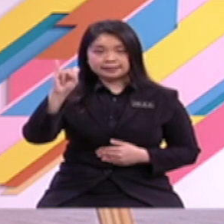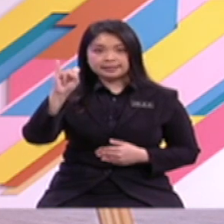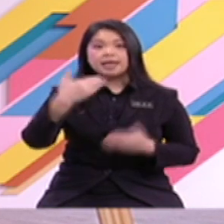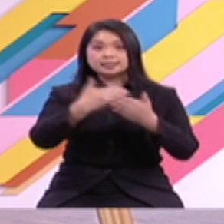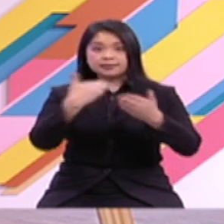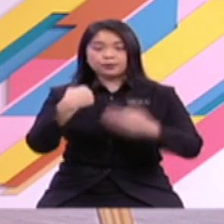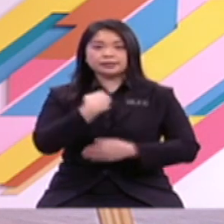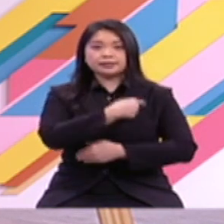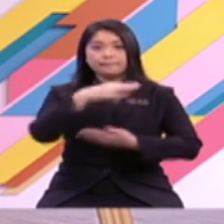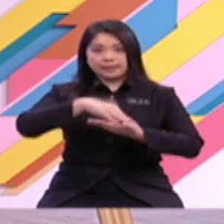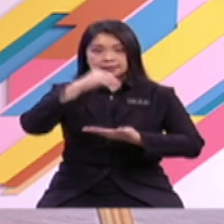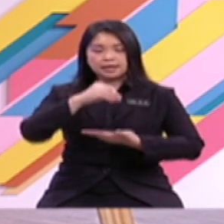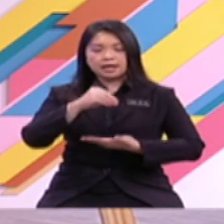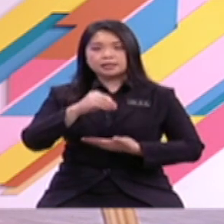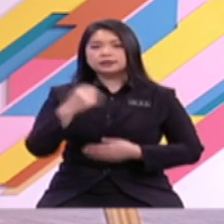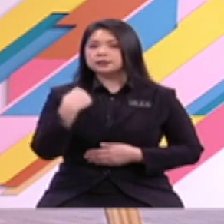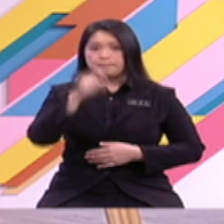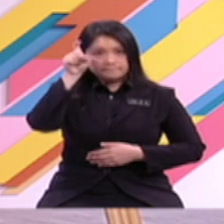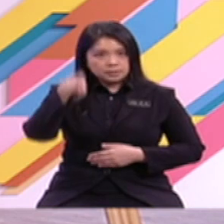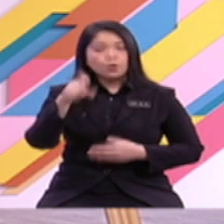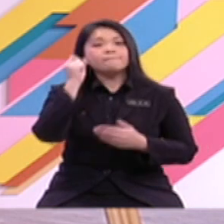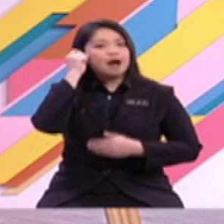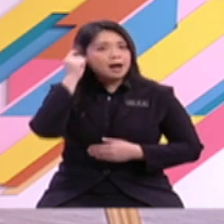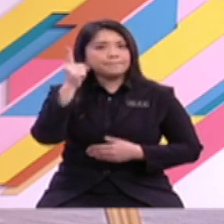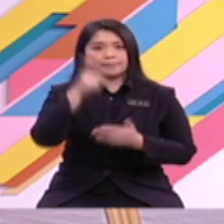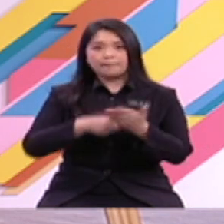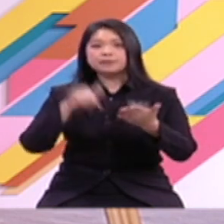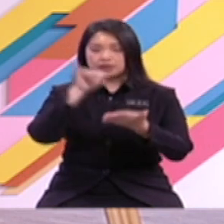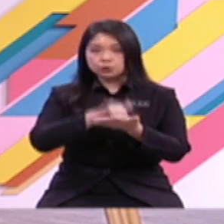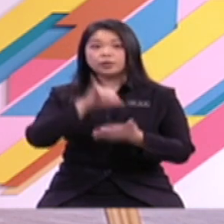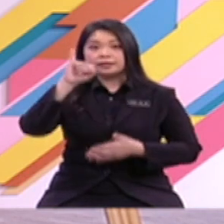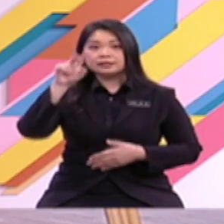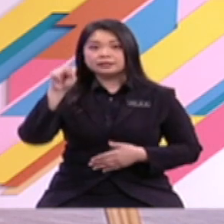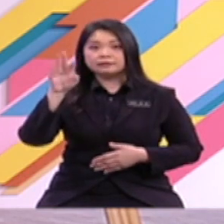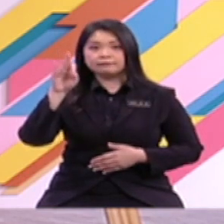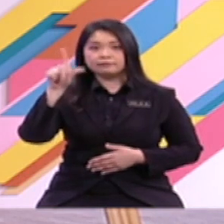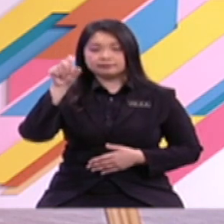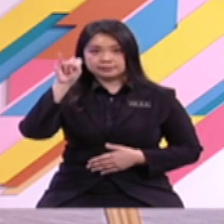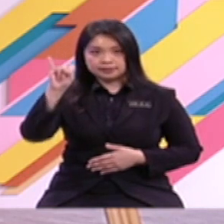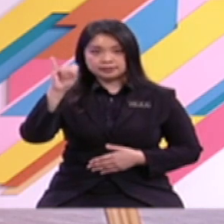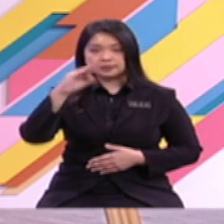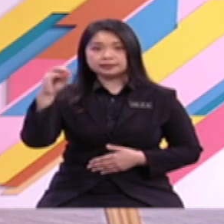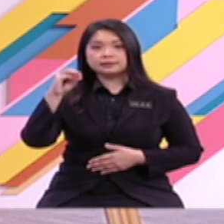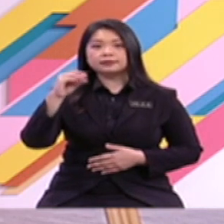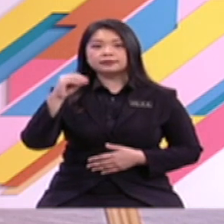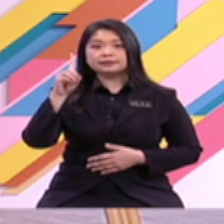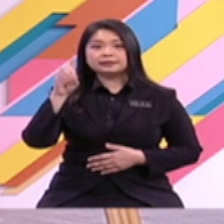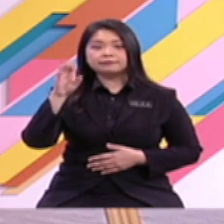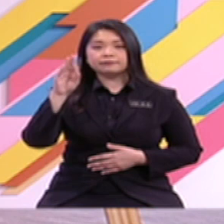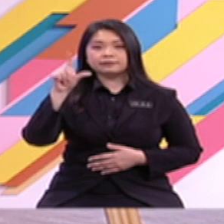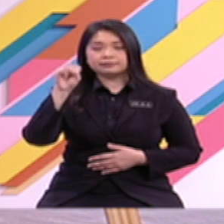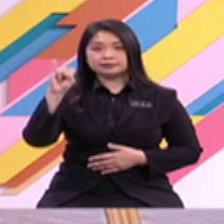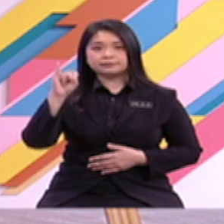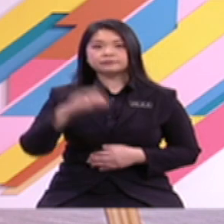berada ini kita cuci kita faham maksud inflasi dan deflasi lah logis sebenarnya inflasi ialah keadaan dimana